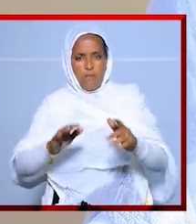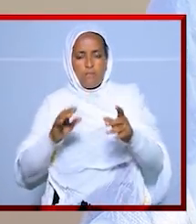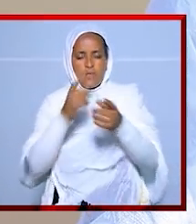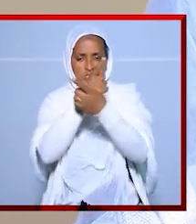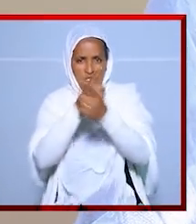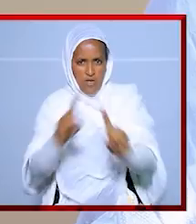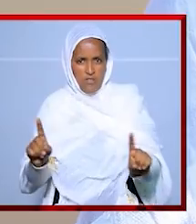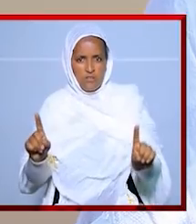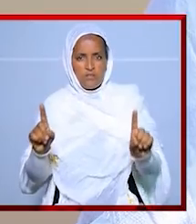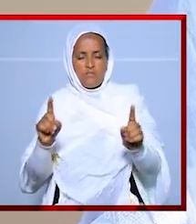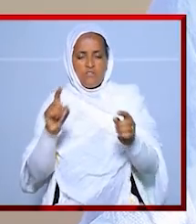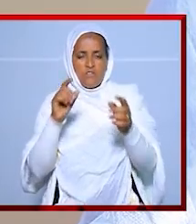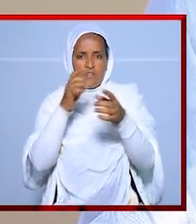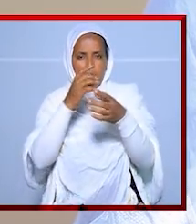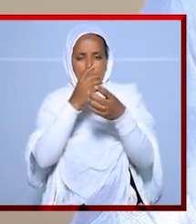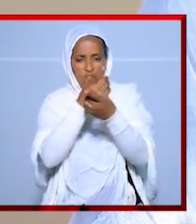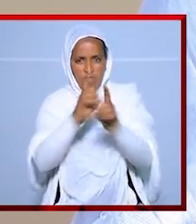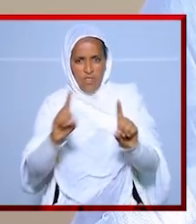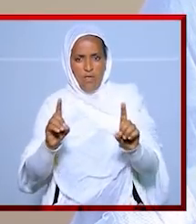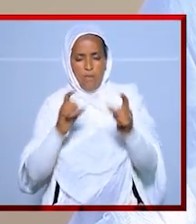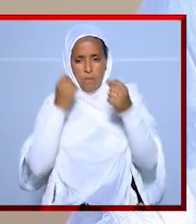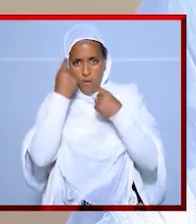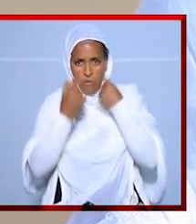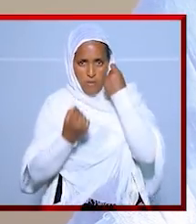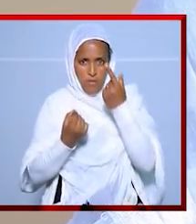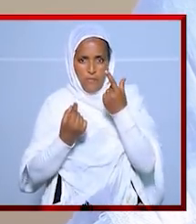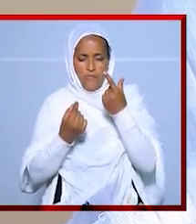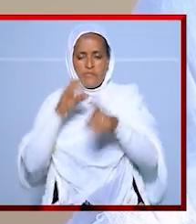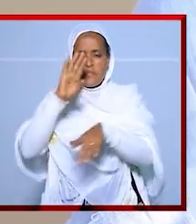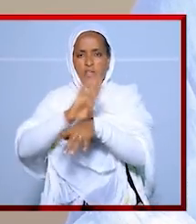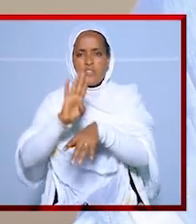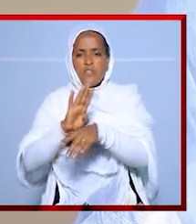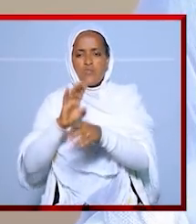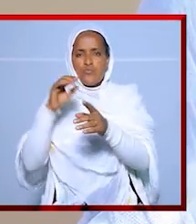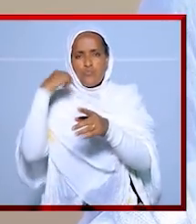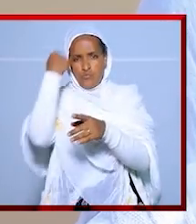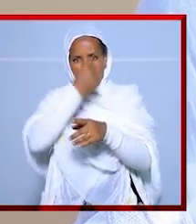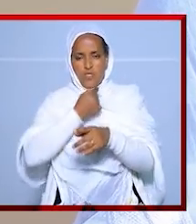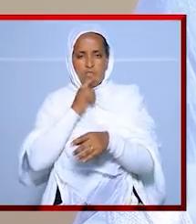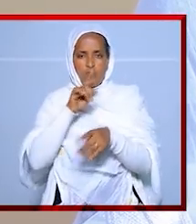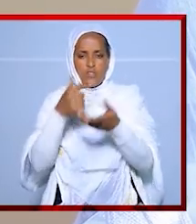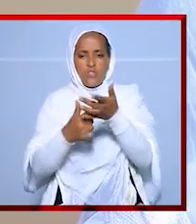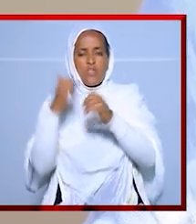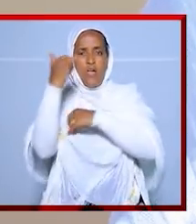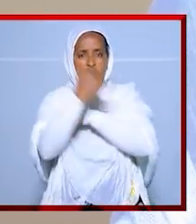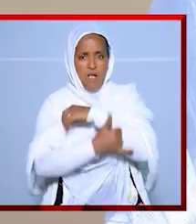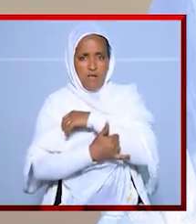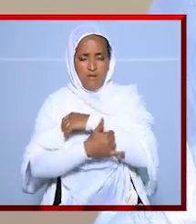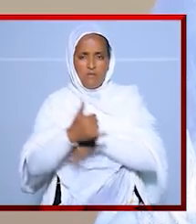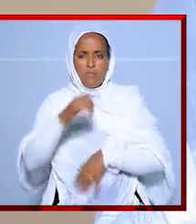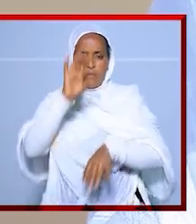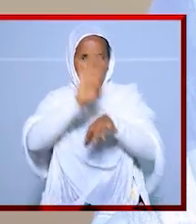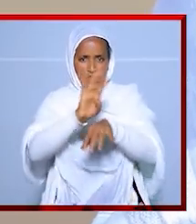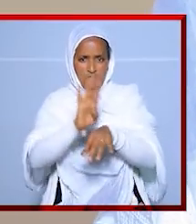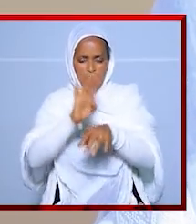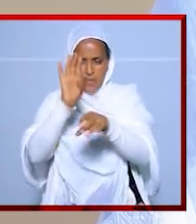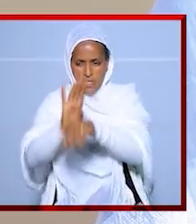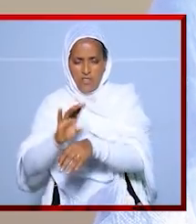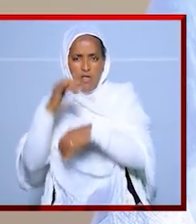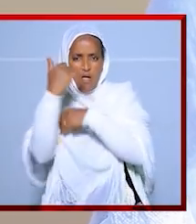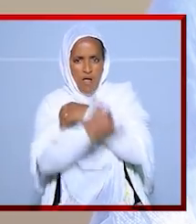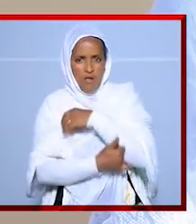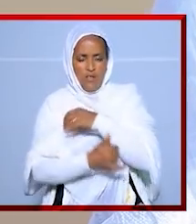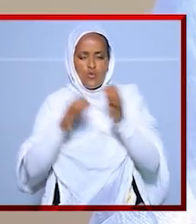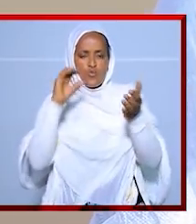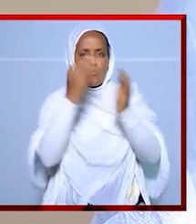ሰላም፣ የነበረው ነፃነት፣ የነበረው ፍትህ፣ የነበረው መግባባት የቤተክርስቲያኒቱ ገጽታ ነው። ስለዚህ ሀገር ቤተክርስቲያን፣